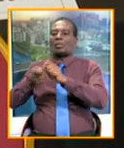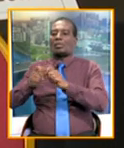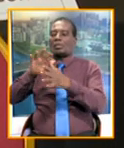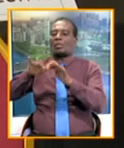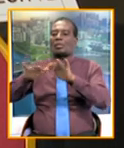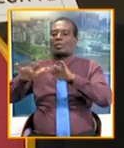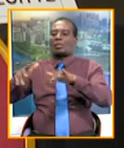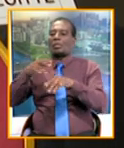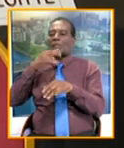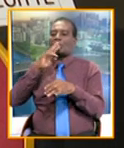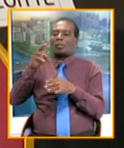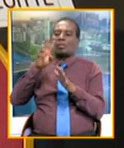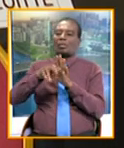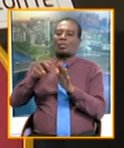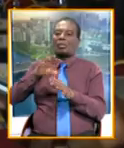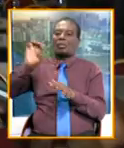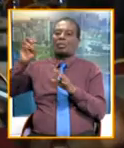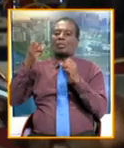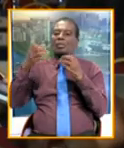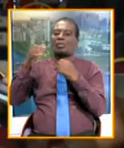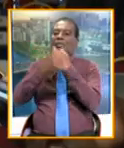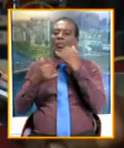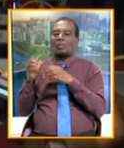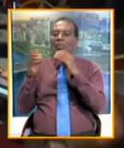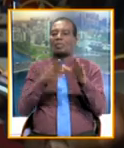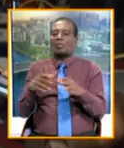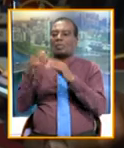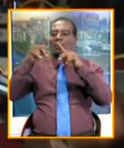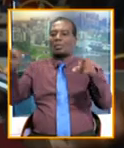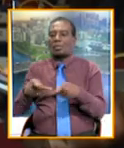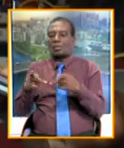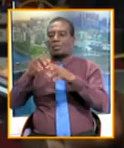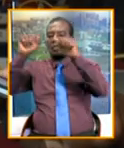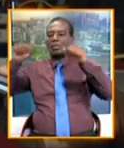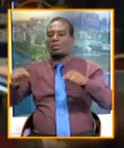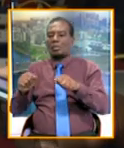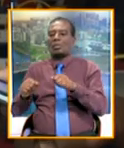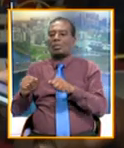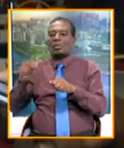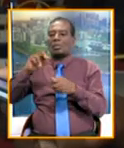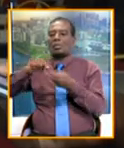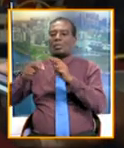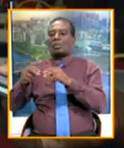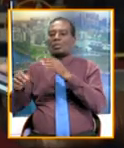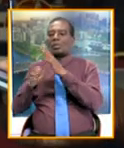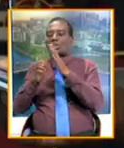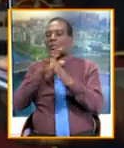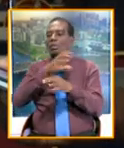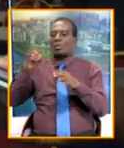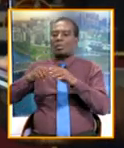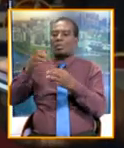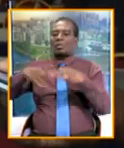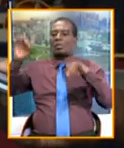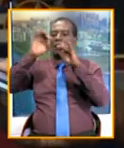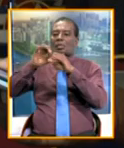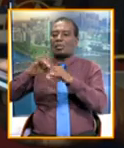de l'économie ivoirienne soit une réalité. Plusieurs pays ont mis en place des stratégies nationales du développement de l'économie numérique. Il était important que la Côte d'Ivoire se